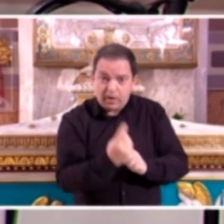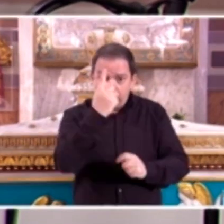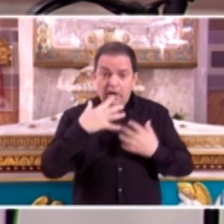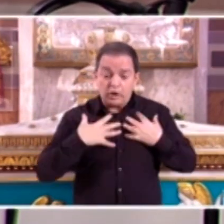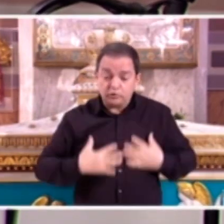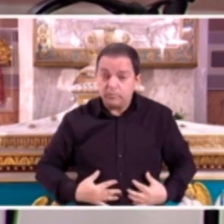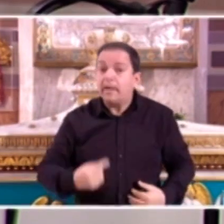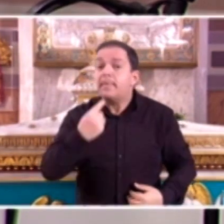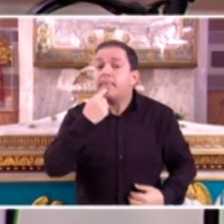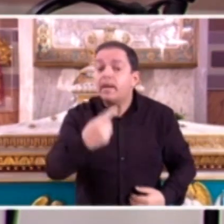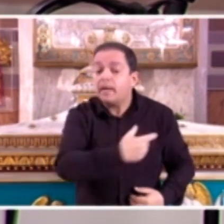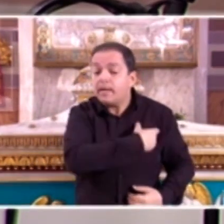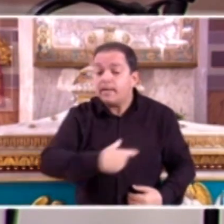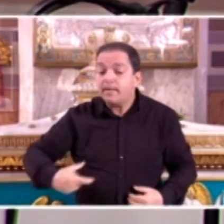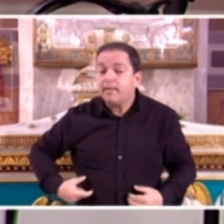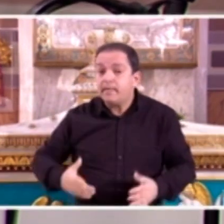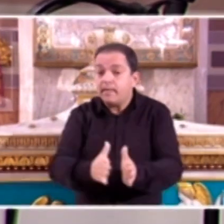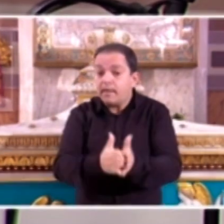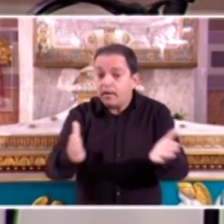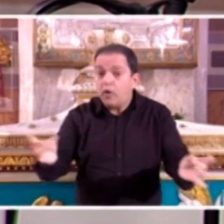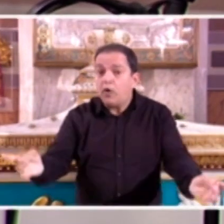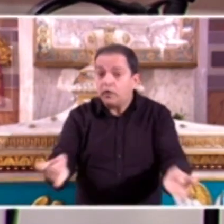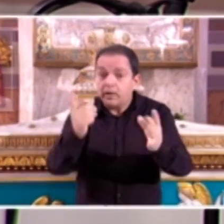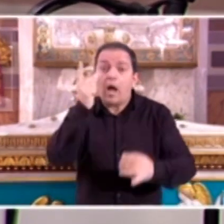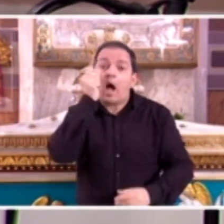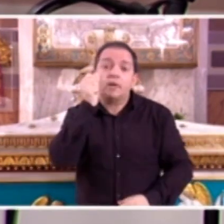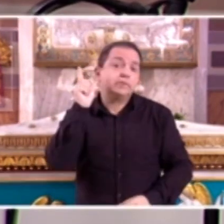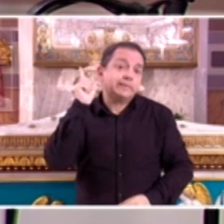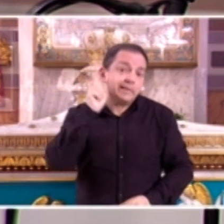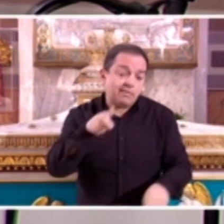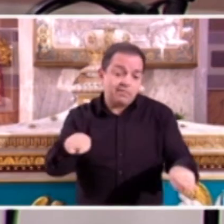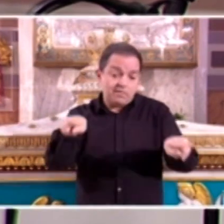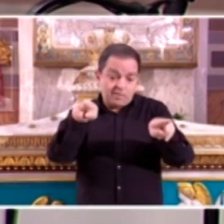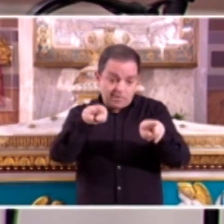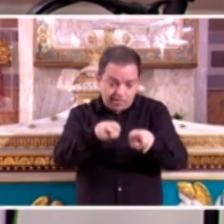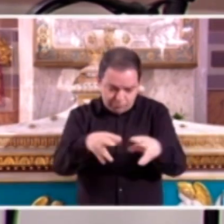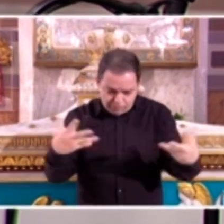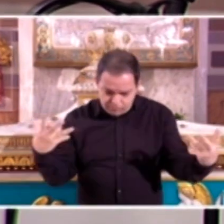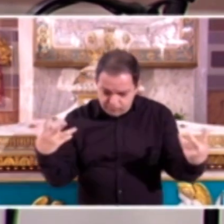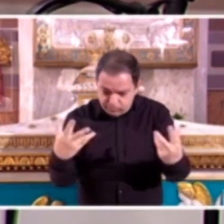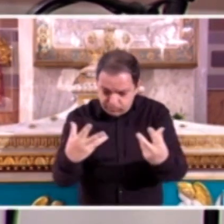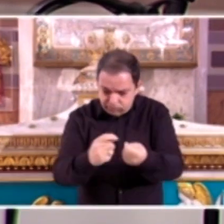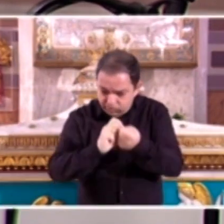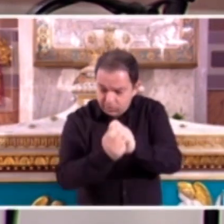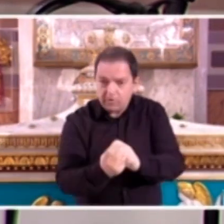Έσονται γάρ φύση οι δύο η σάρκα